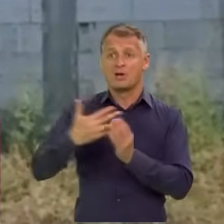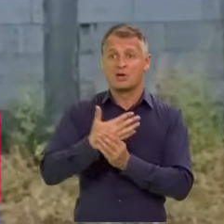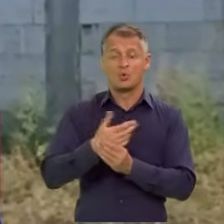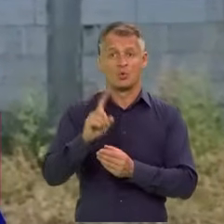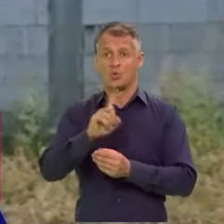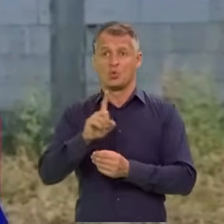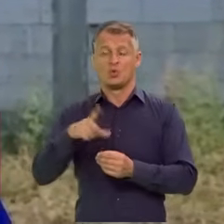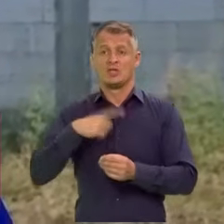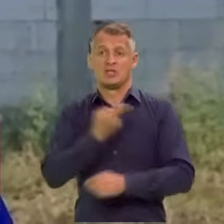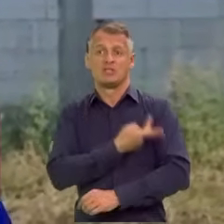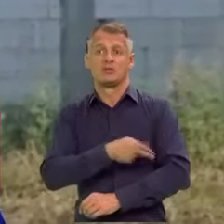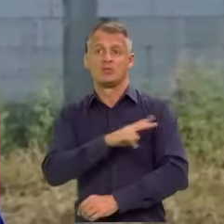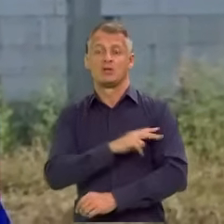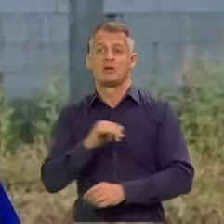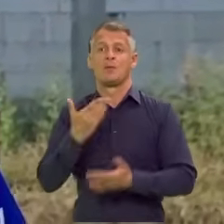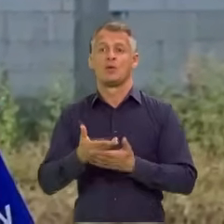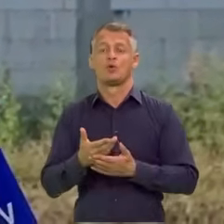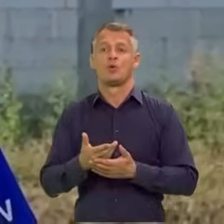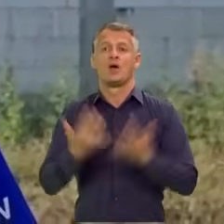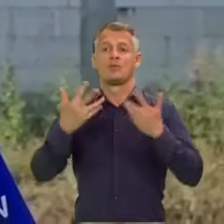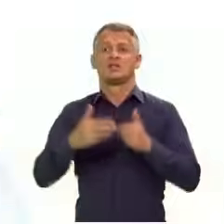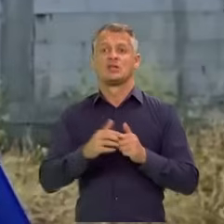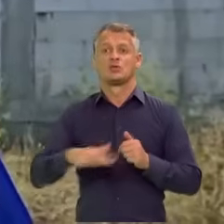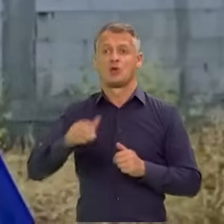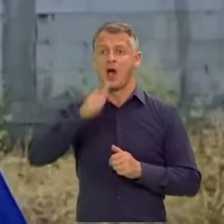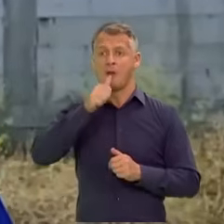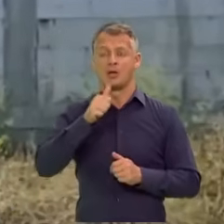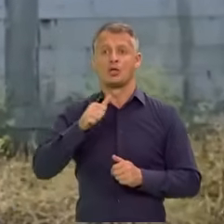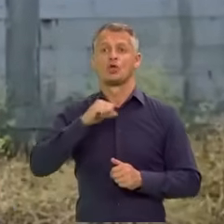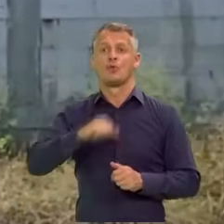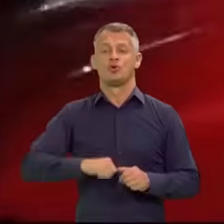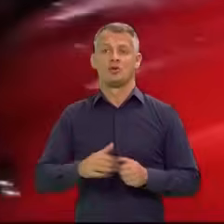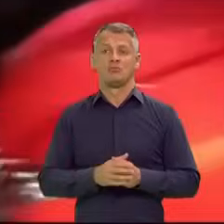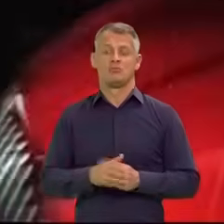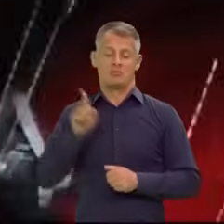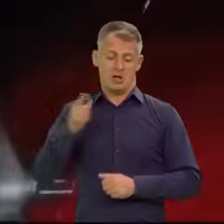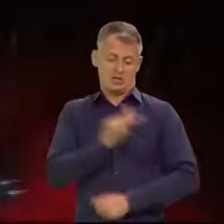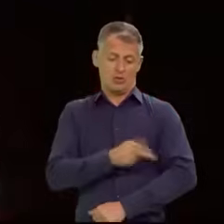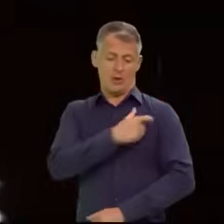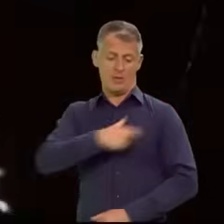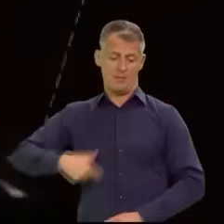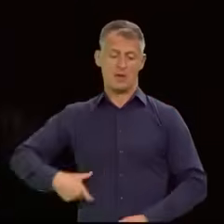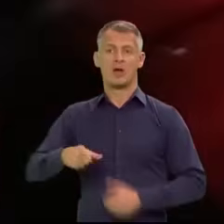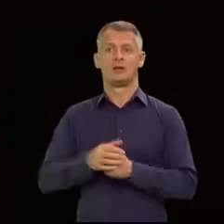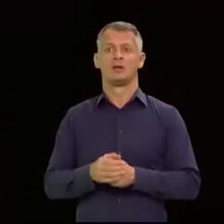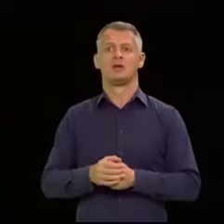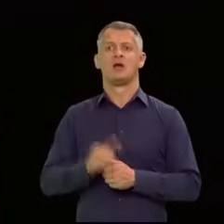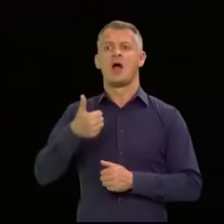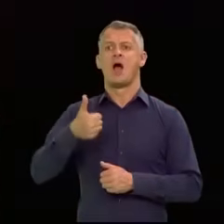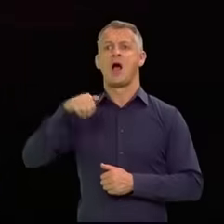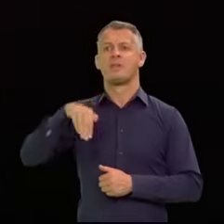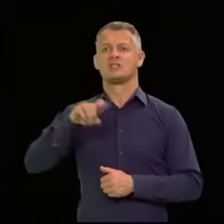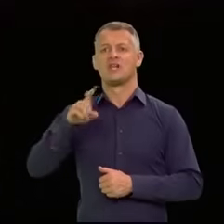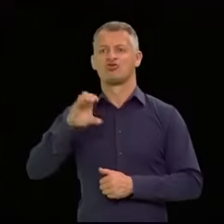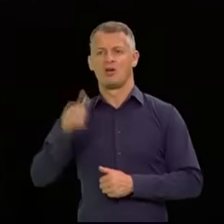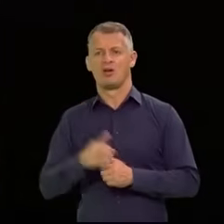administrarea administrației bazinale Dobrogea Litoral. Îl are primăria, bineînțeles. Amzacea, un mic sat din sudul României, României a